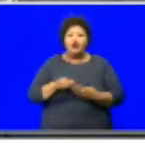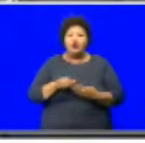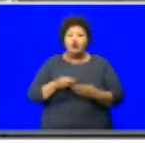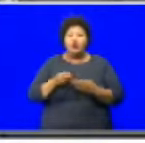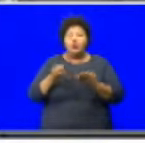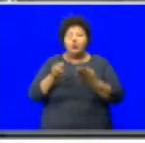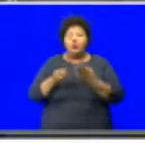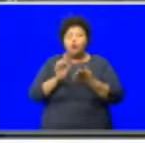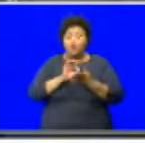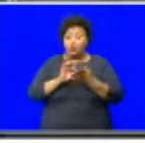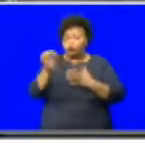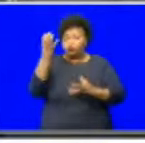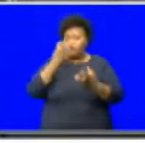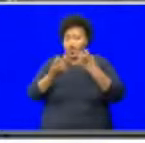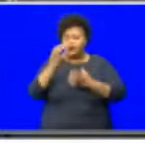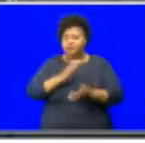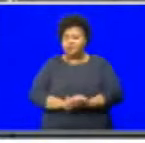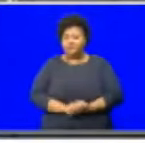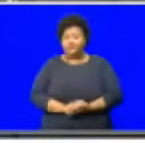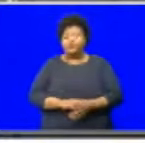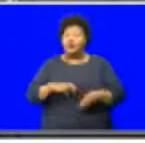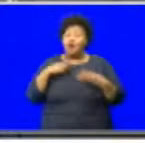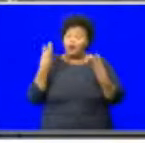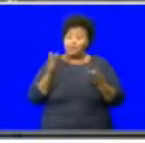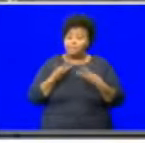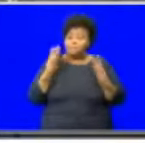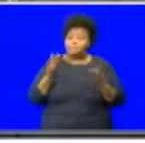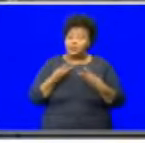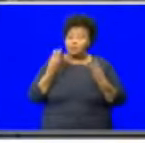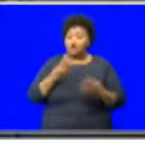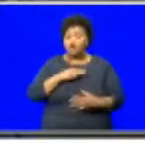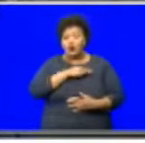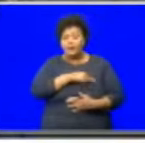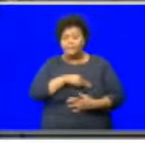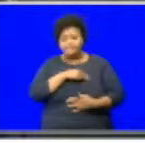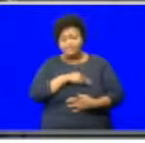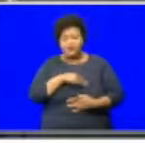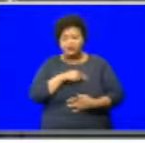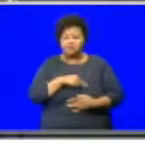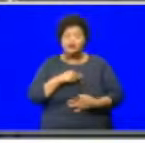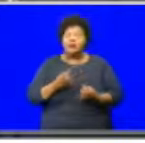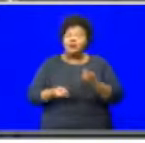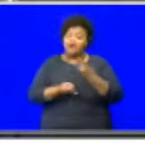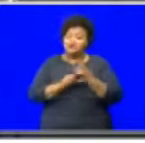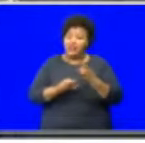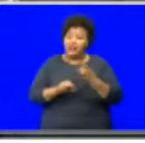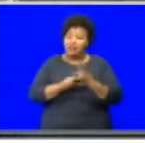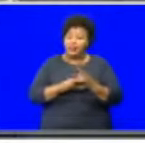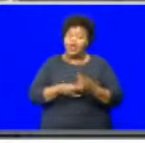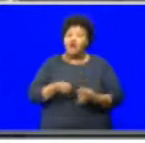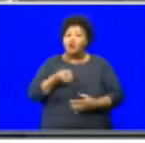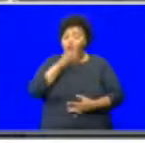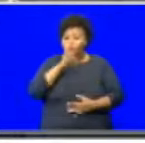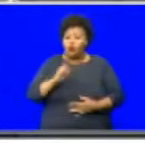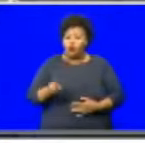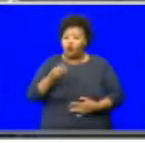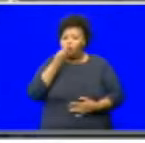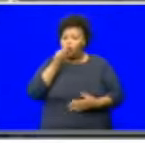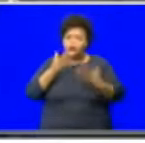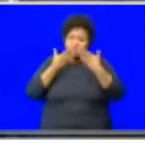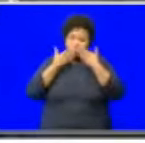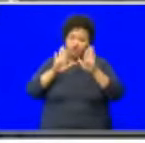bethu bamani basahukele nabo basilekelele. Sinike labantu labadzala kudla doti bakhulise